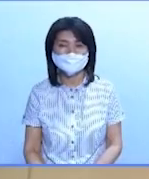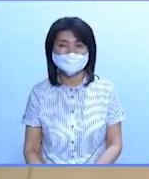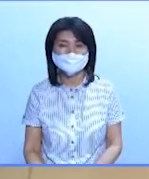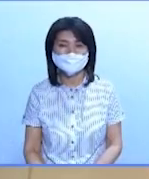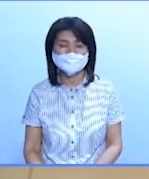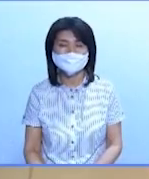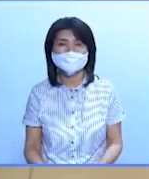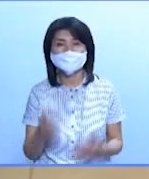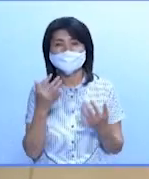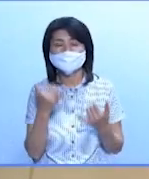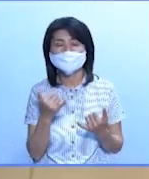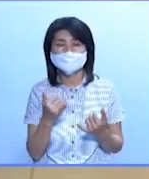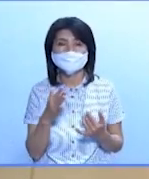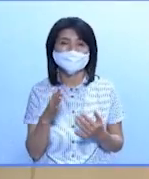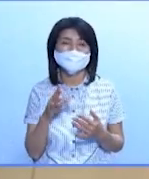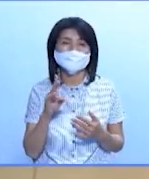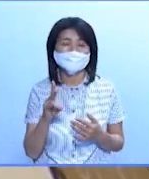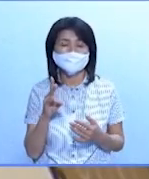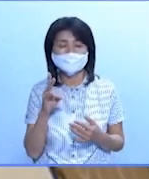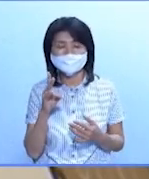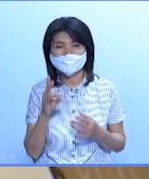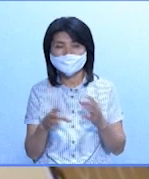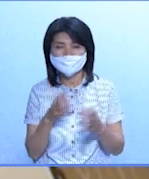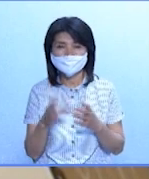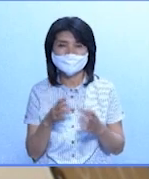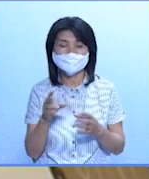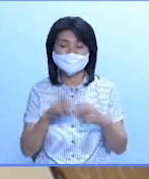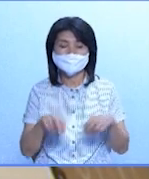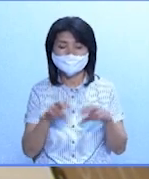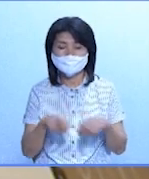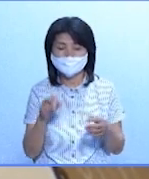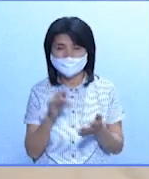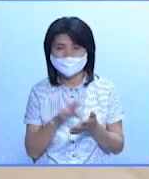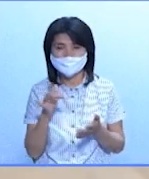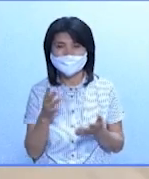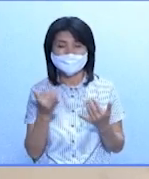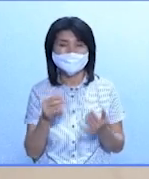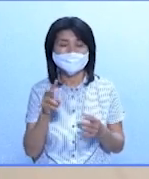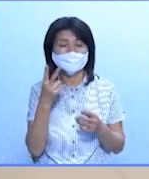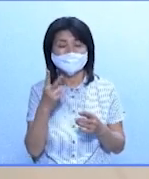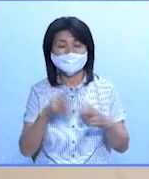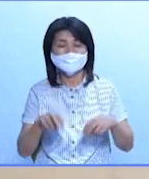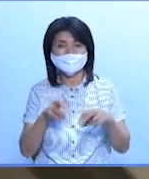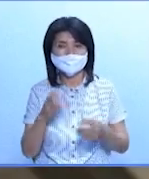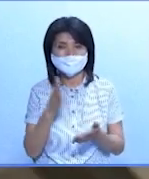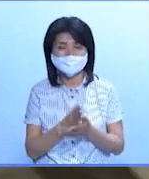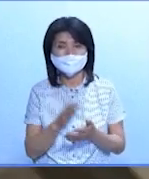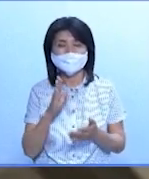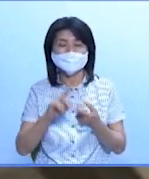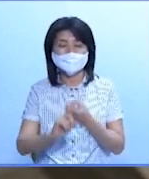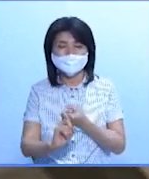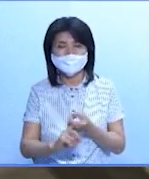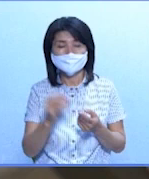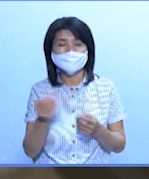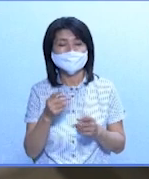На базе регионального филиала Национального центра экспертизы созданы две лаборатории – вирусологическая и особо опасная.